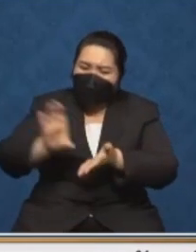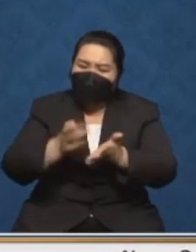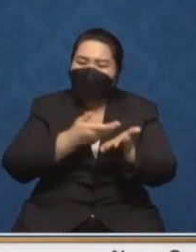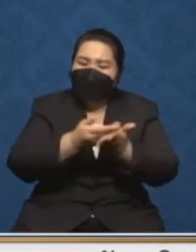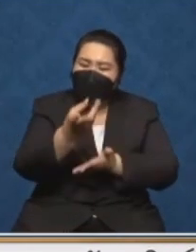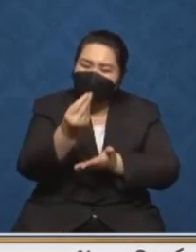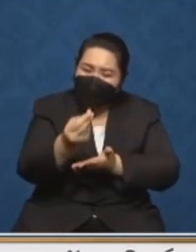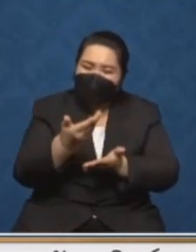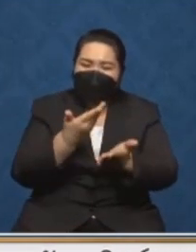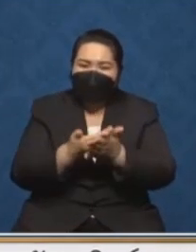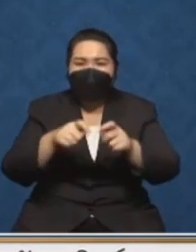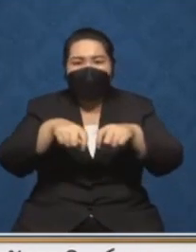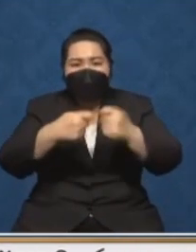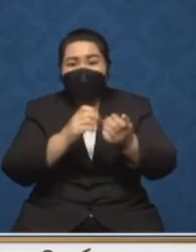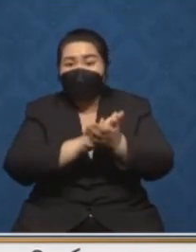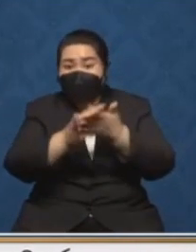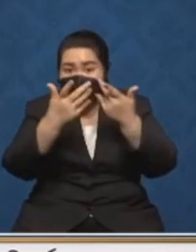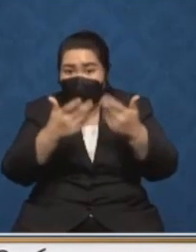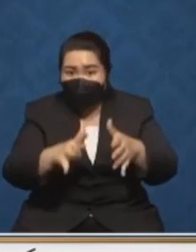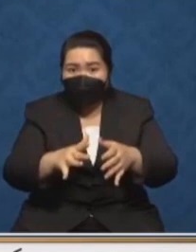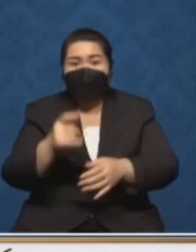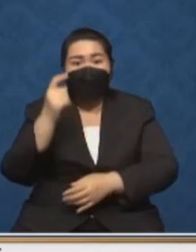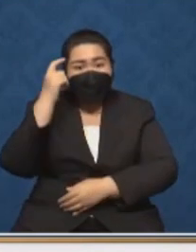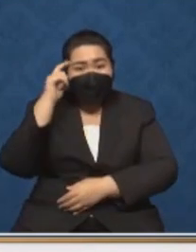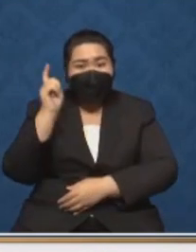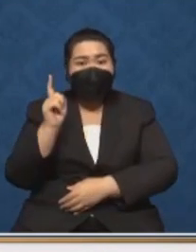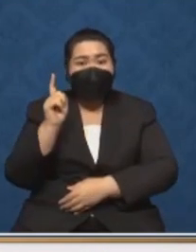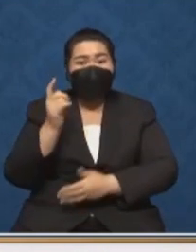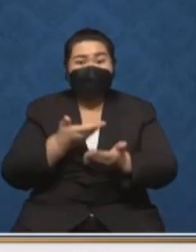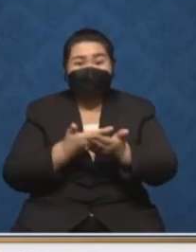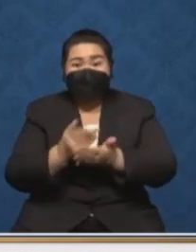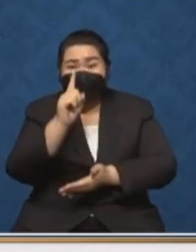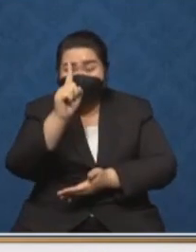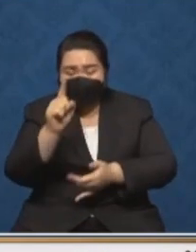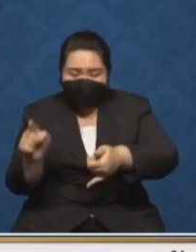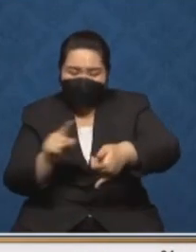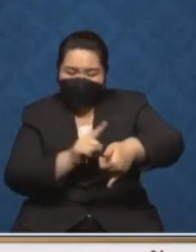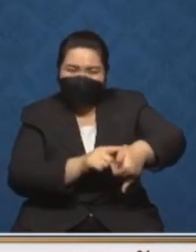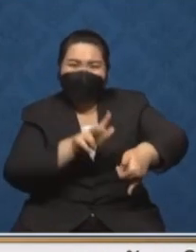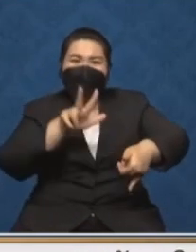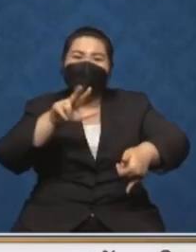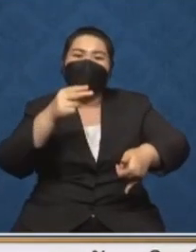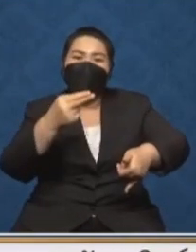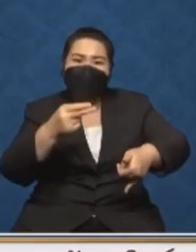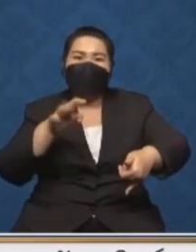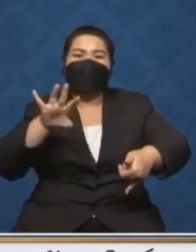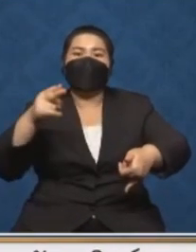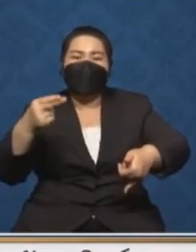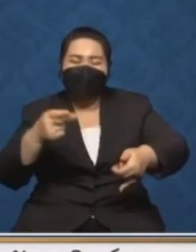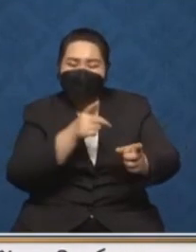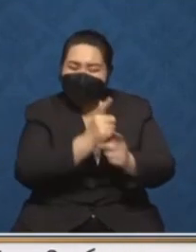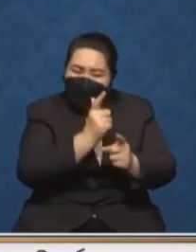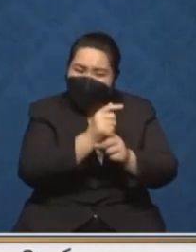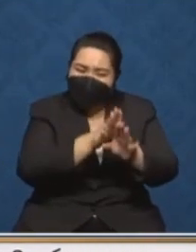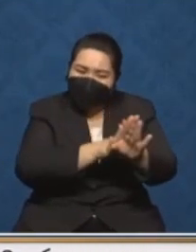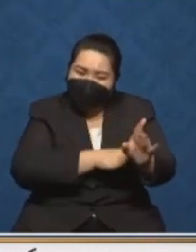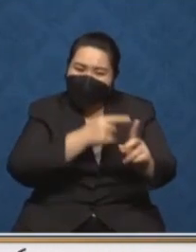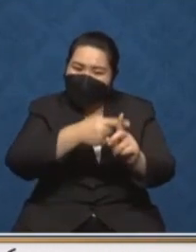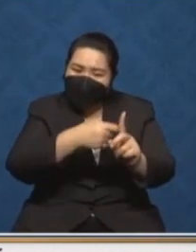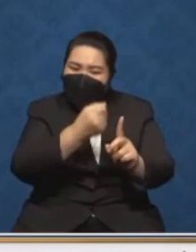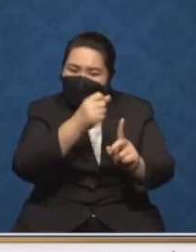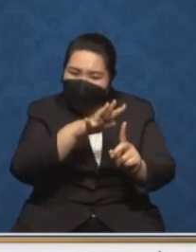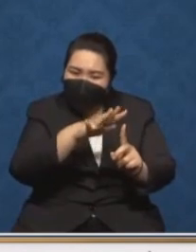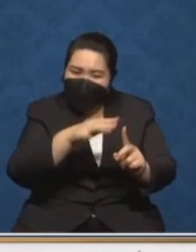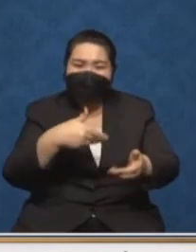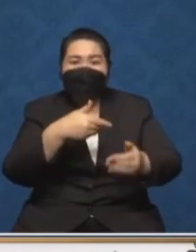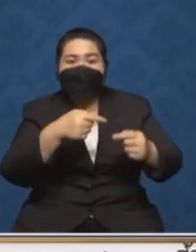ักราคาโคออกเพรอย่น้อยซื้อตัวหนึก 3-4 หมื่นอะคุณ 15 เดือนก็ขายได้แสนกวบ